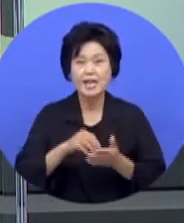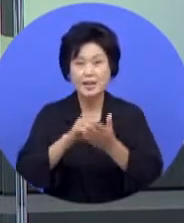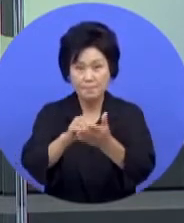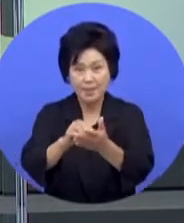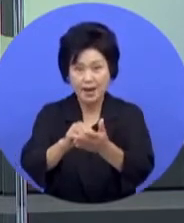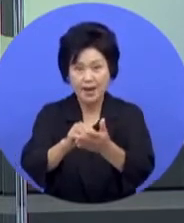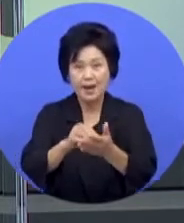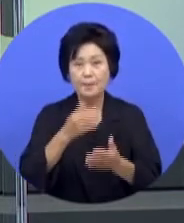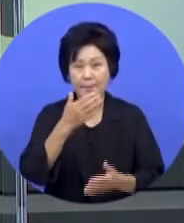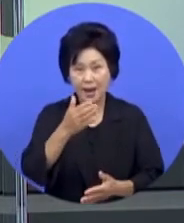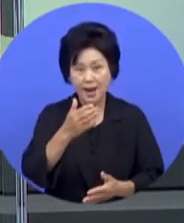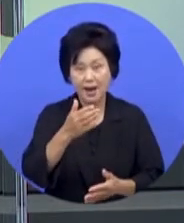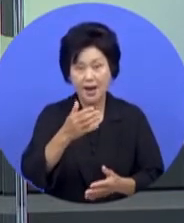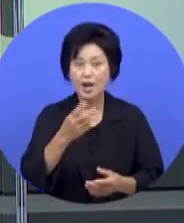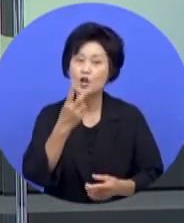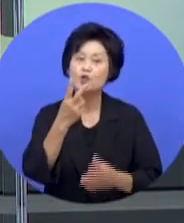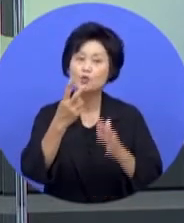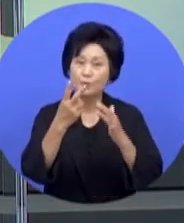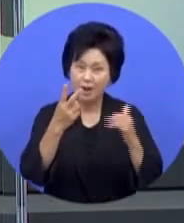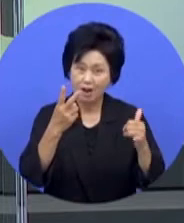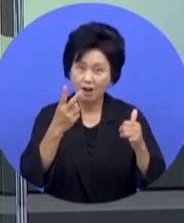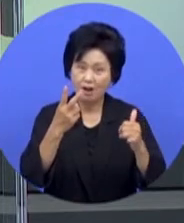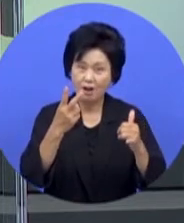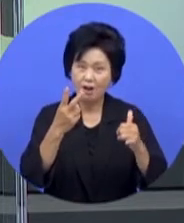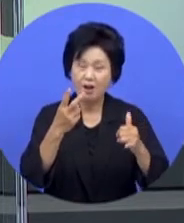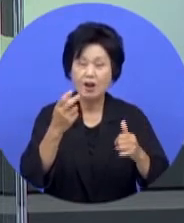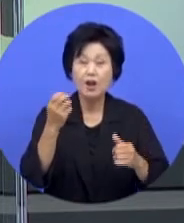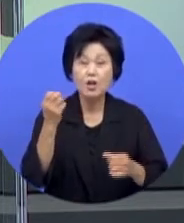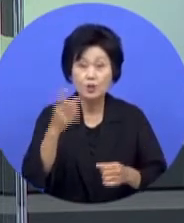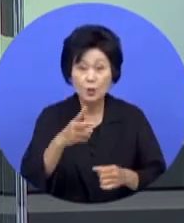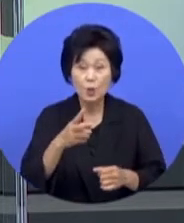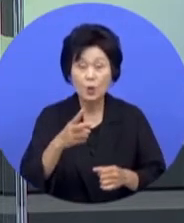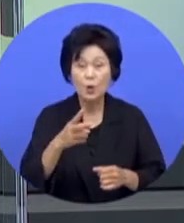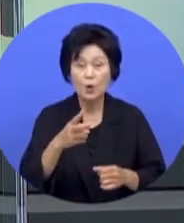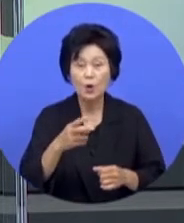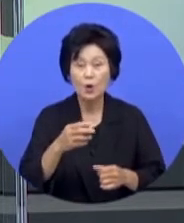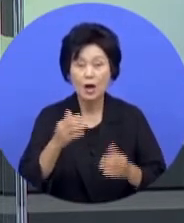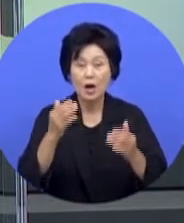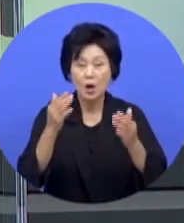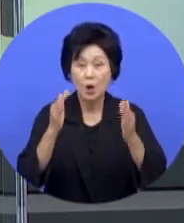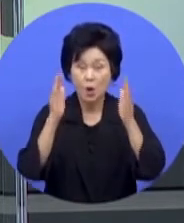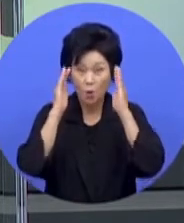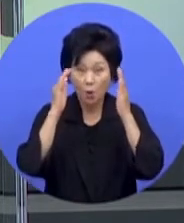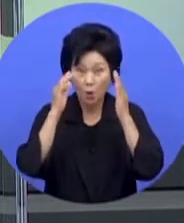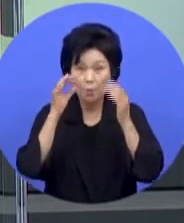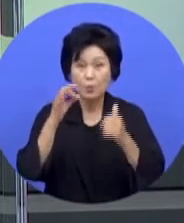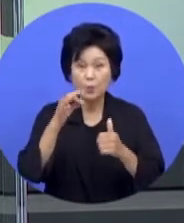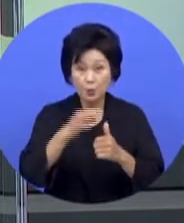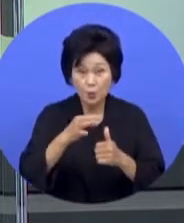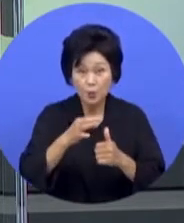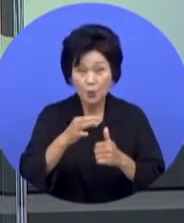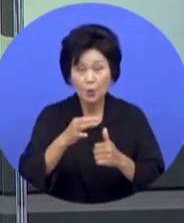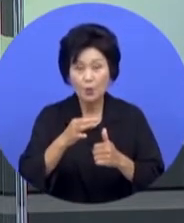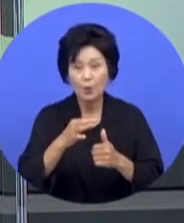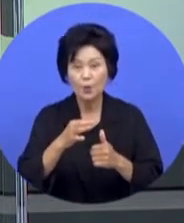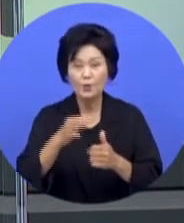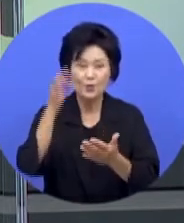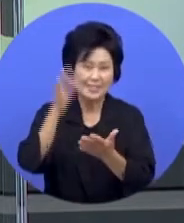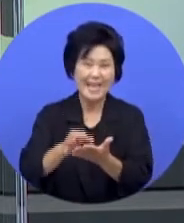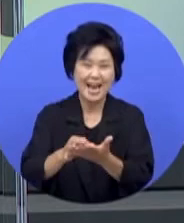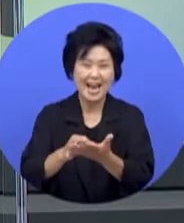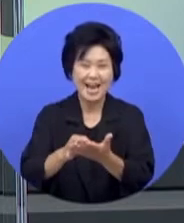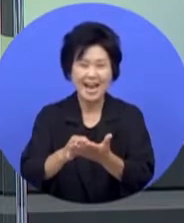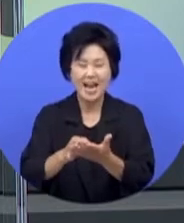인스테이트 비자로 네. 들어가다 보니까 거의 등록금이 네. 그 미국에서 내국인 수준으로 네. 그렇게 하다